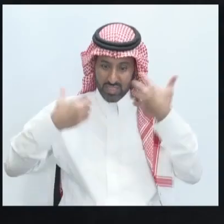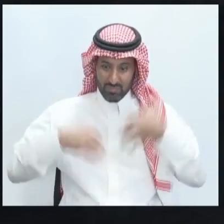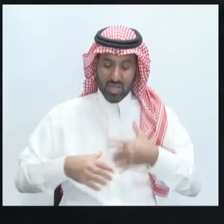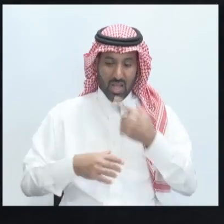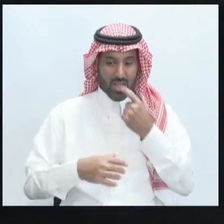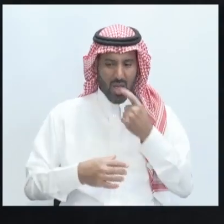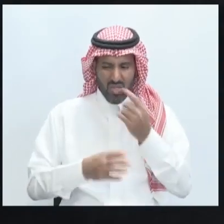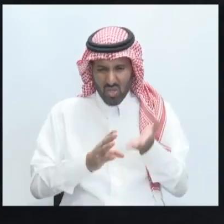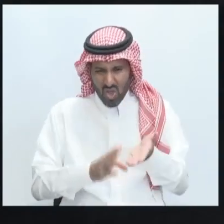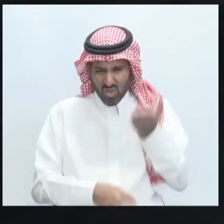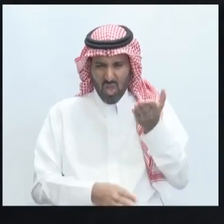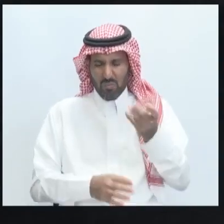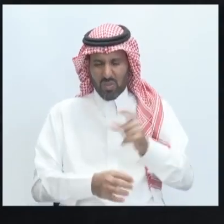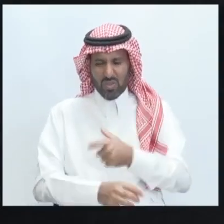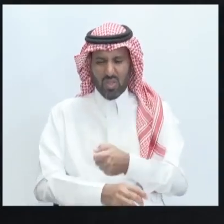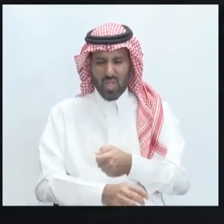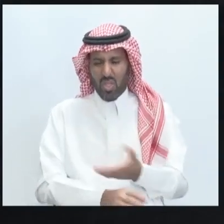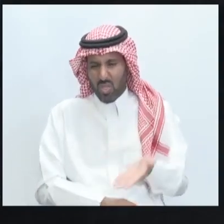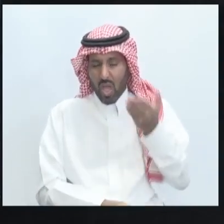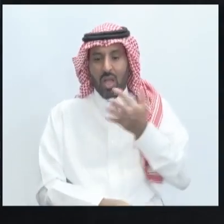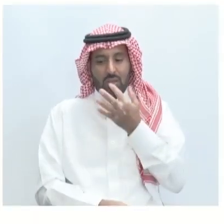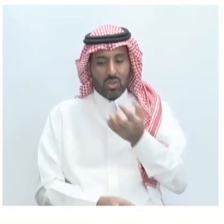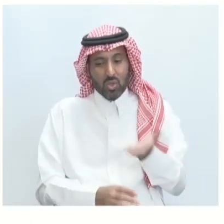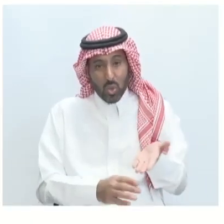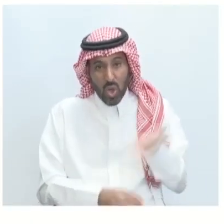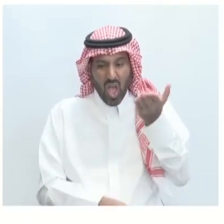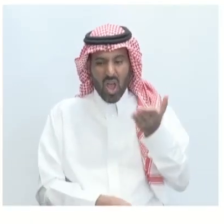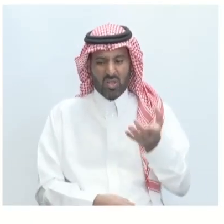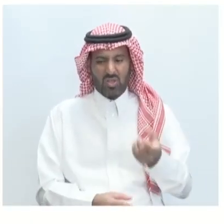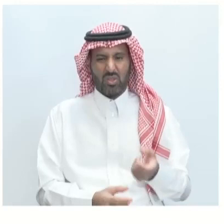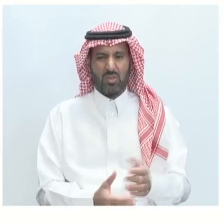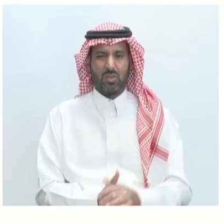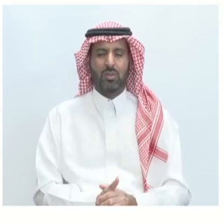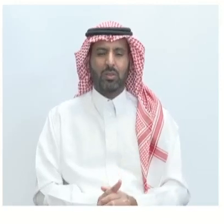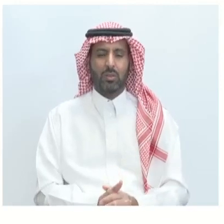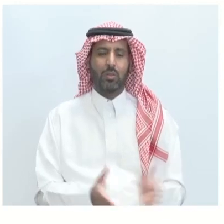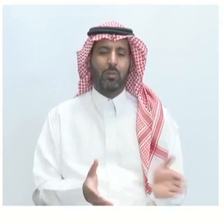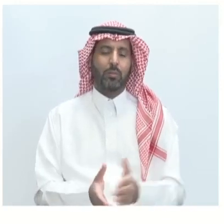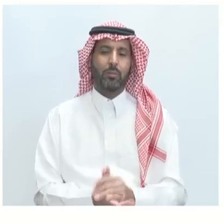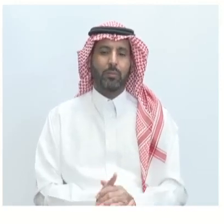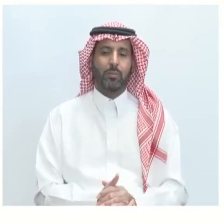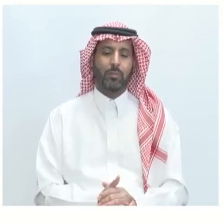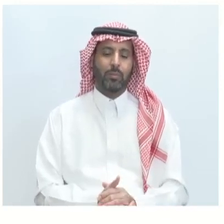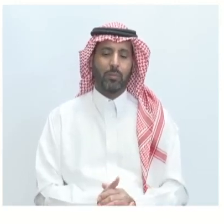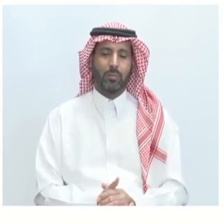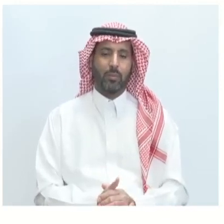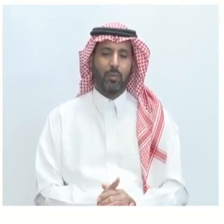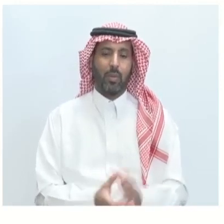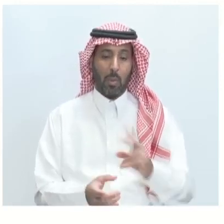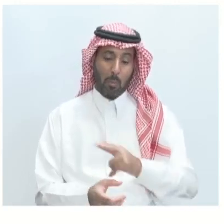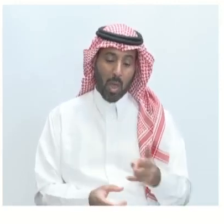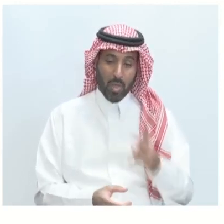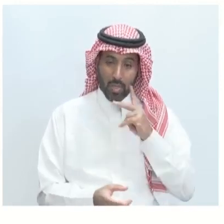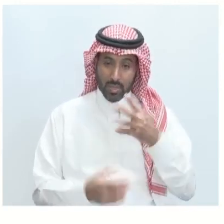والمتمثل بالضغط والسكر اذا ابنائي وبناتي الطلاب ان بعض